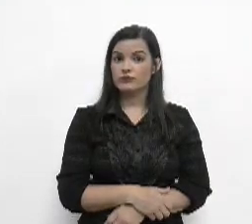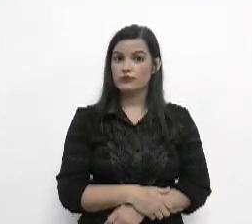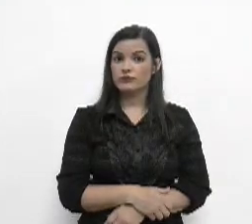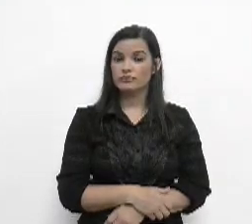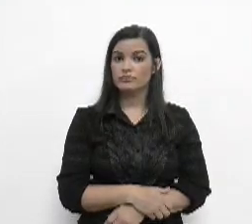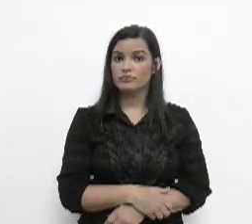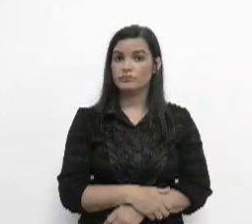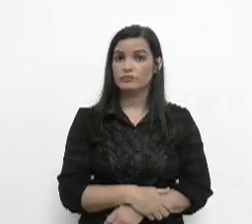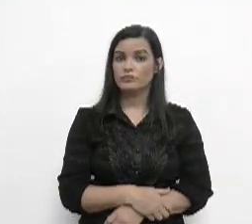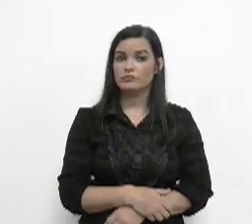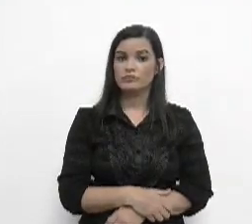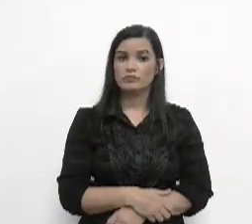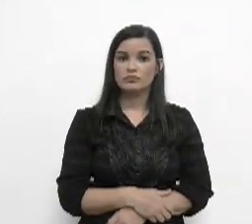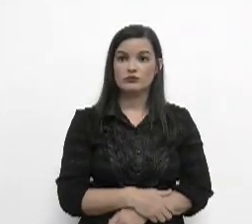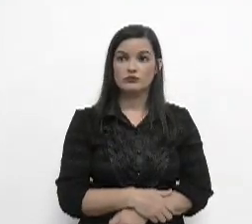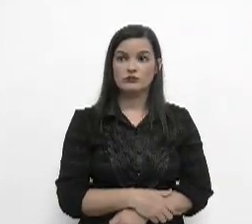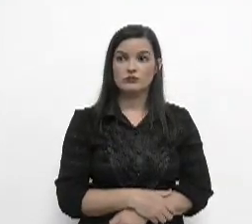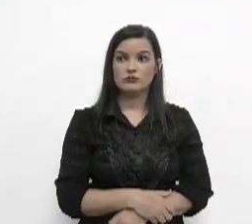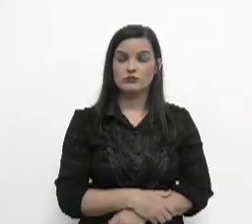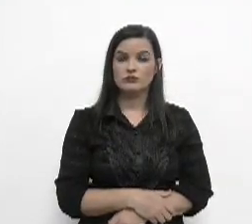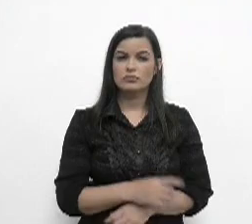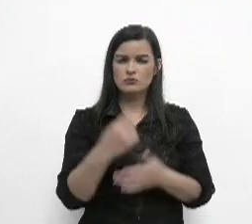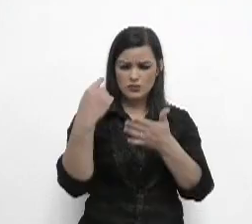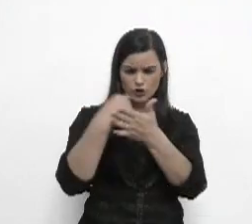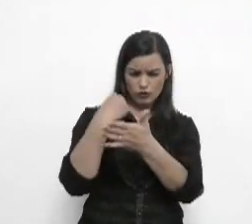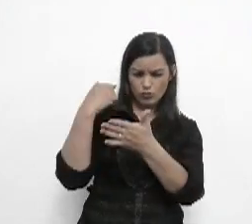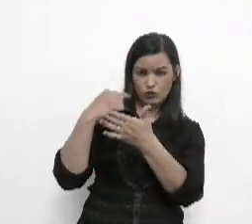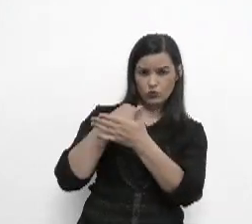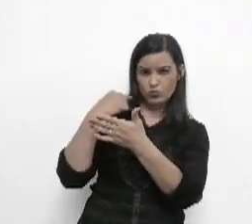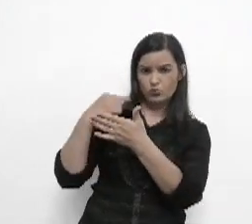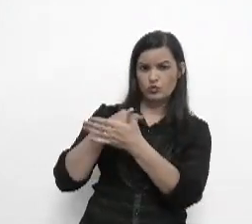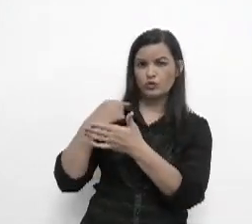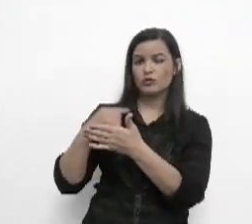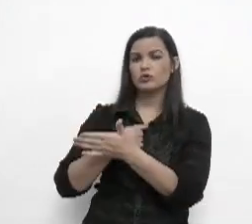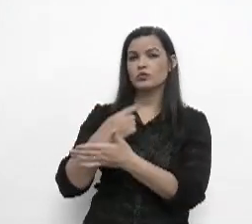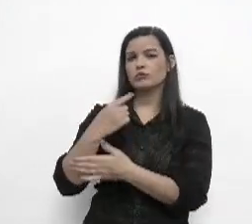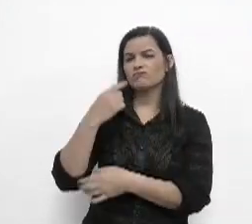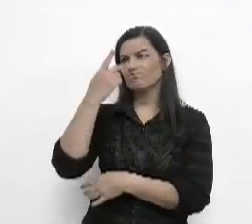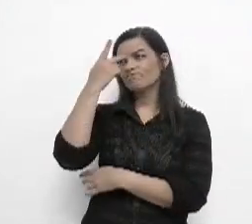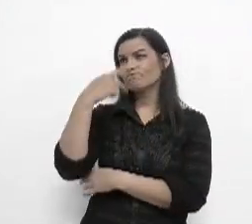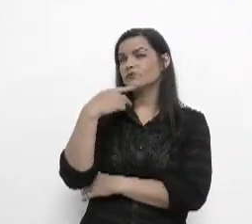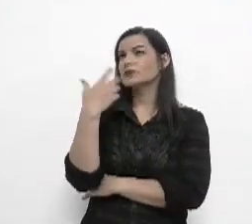한번 여러분 자신에게 질문해 보십시오. Pergunte para si mesmo nesse instante.